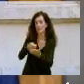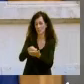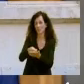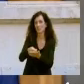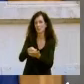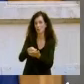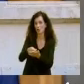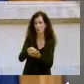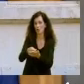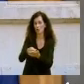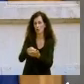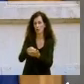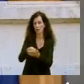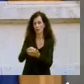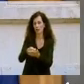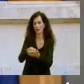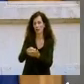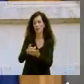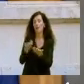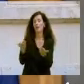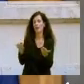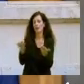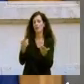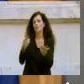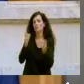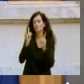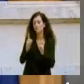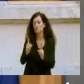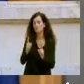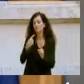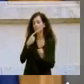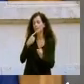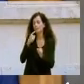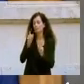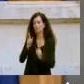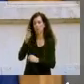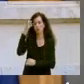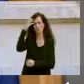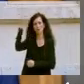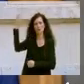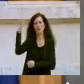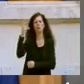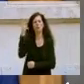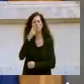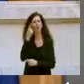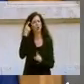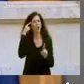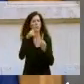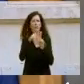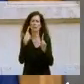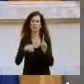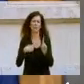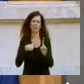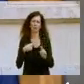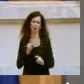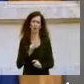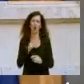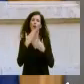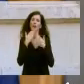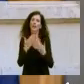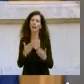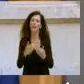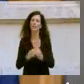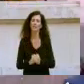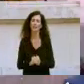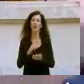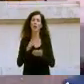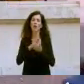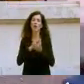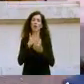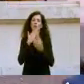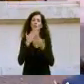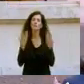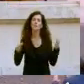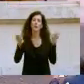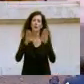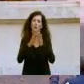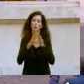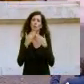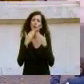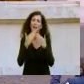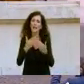che sarà la mano dello stato ma non è questo il nostro obiettivo grazie conferenza stampa chiusa